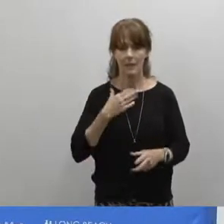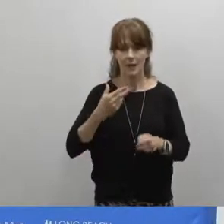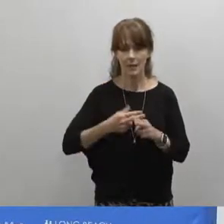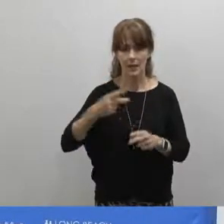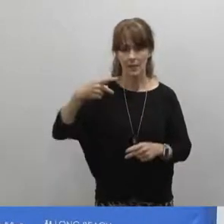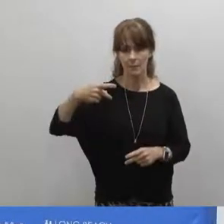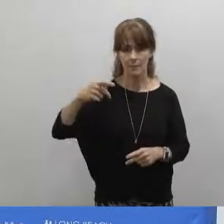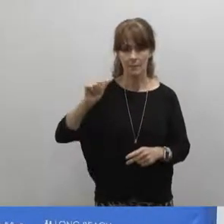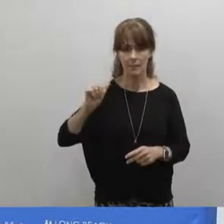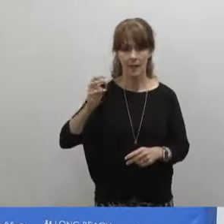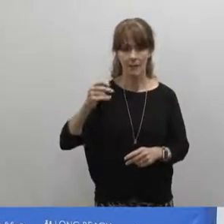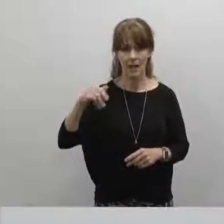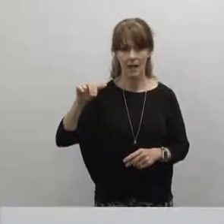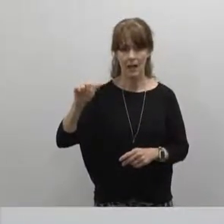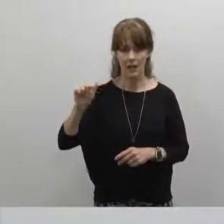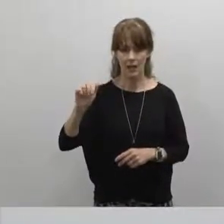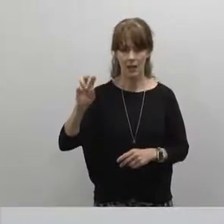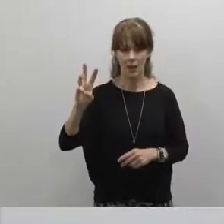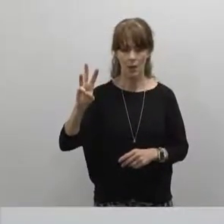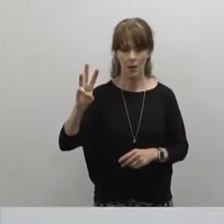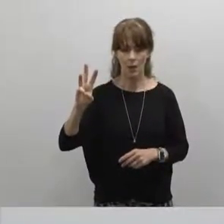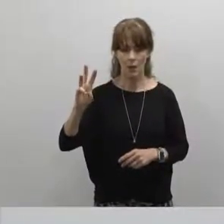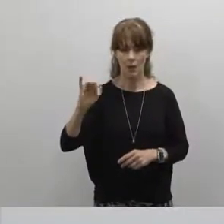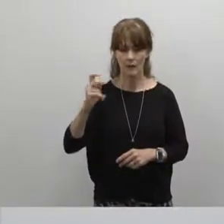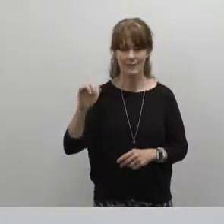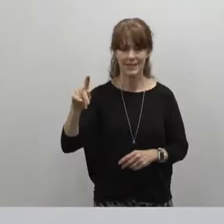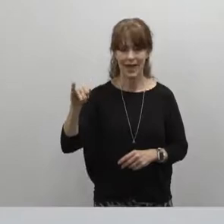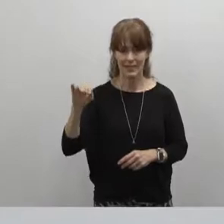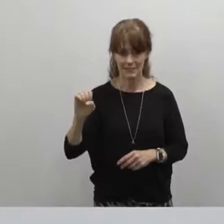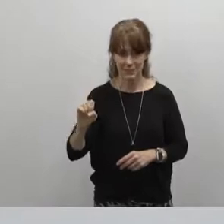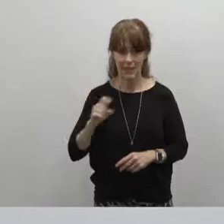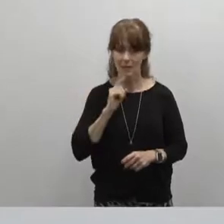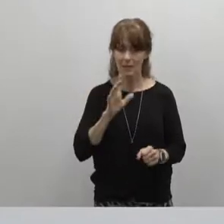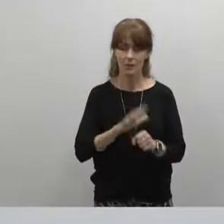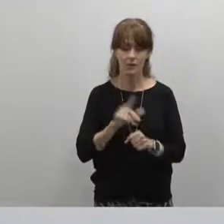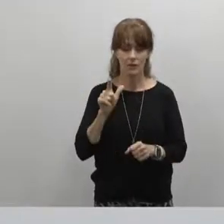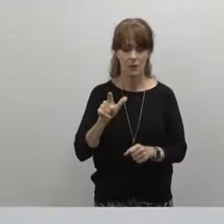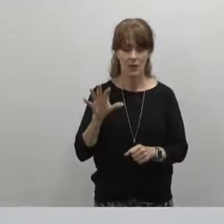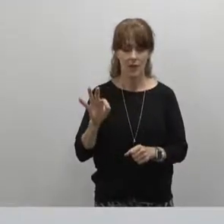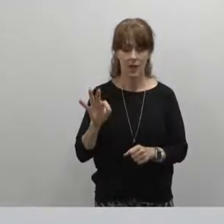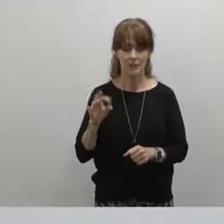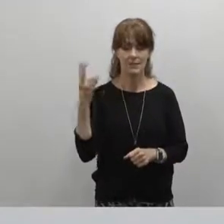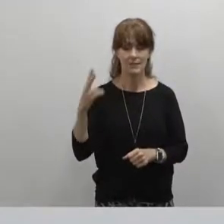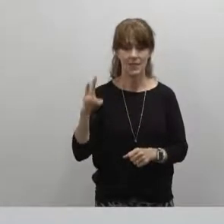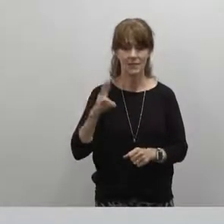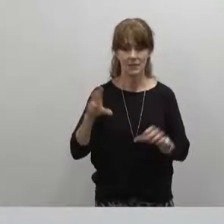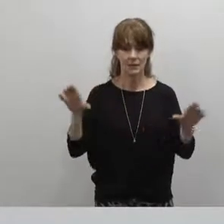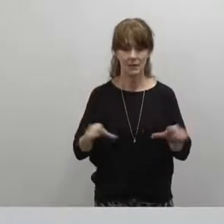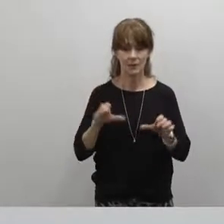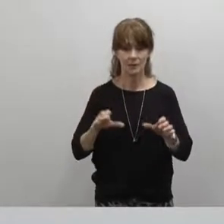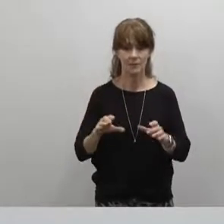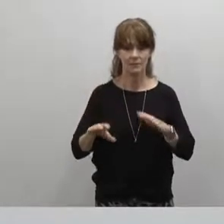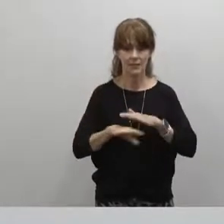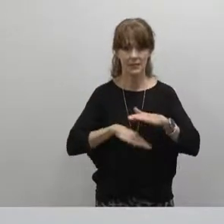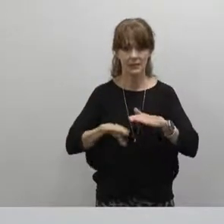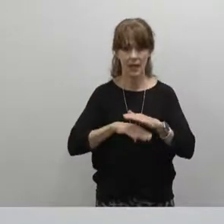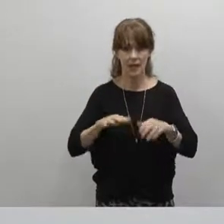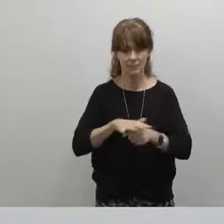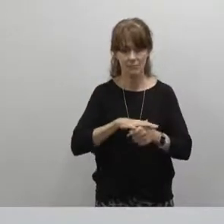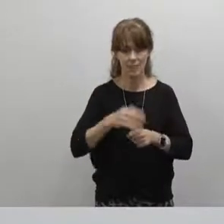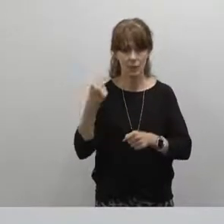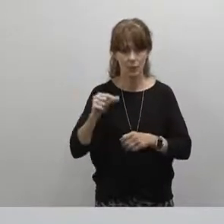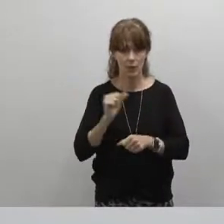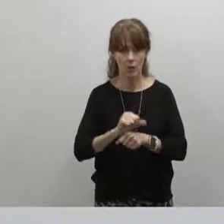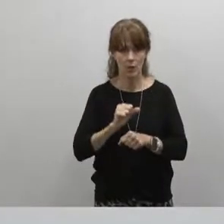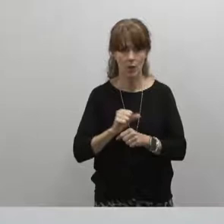ខ្ញុំឈ្មោះ Pamela Weinstein ខ្ញុំធ្វើកិច្ចការនៅ School District ហ្នឹងរយៈពេល29ឆ្នាំរួច